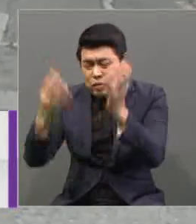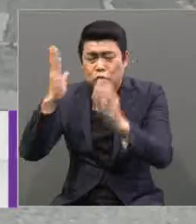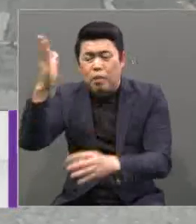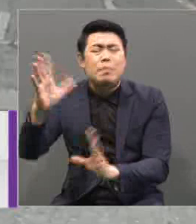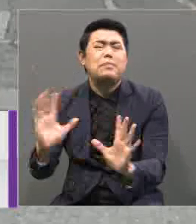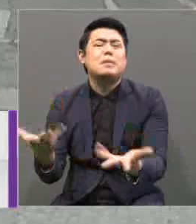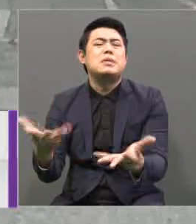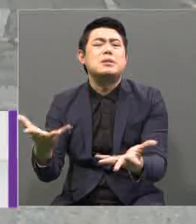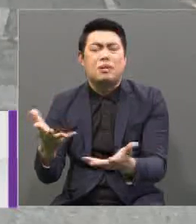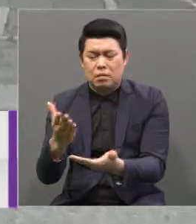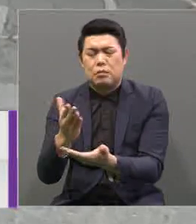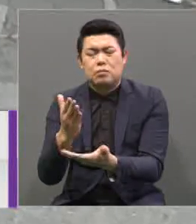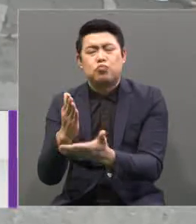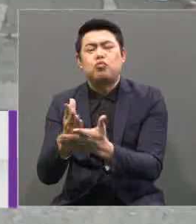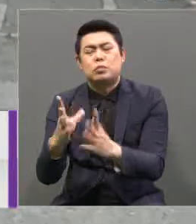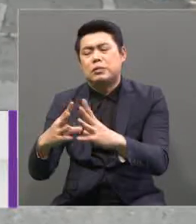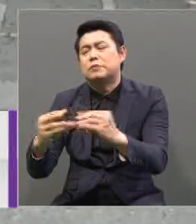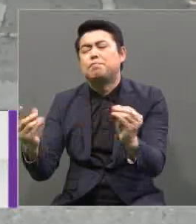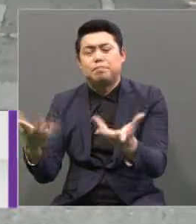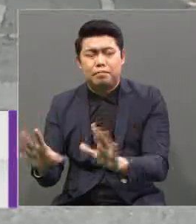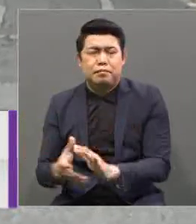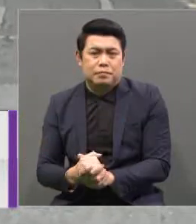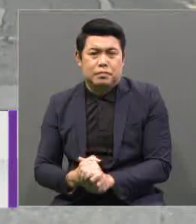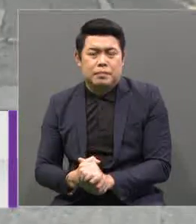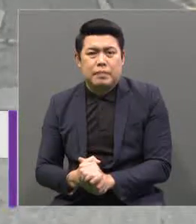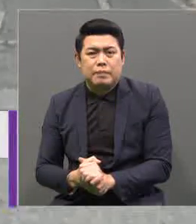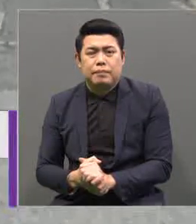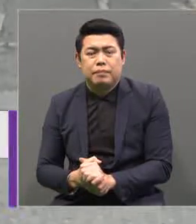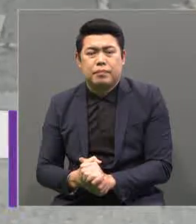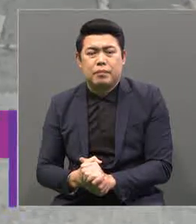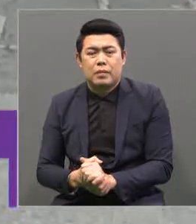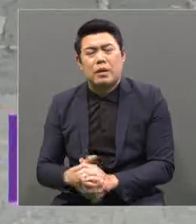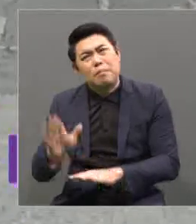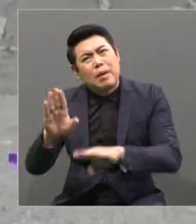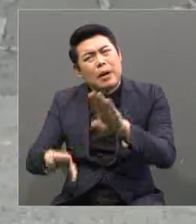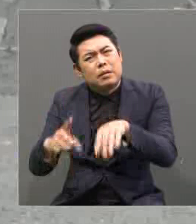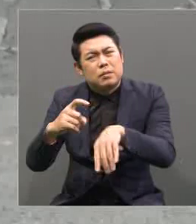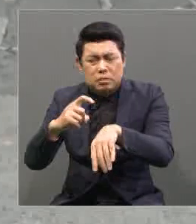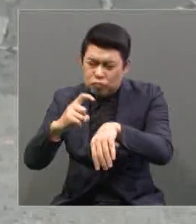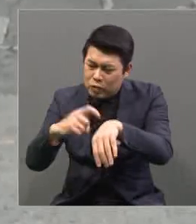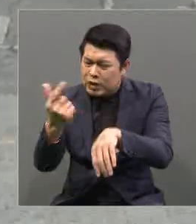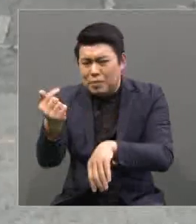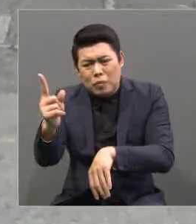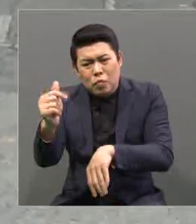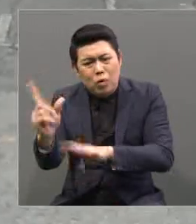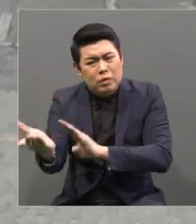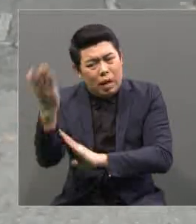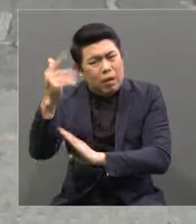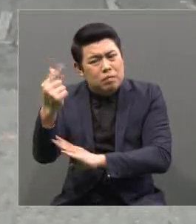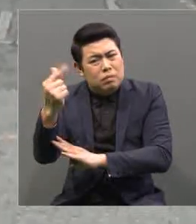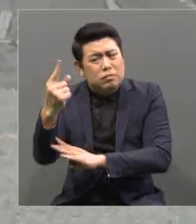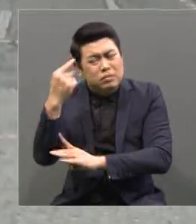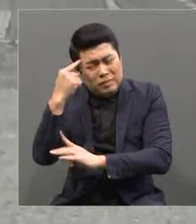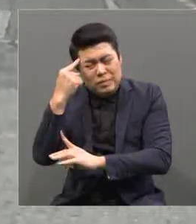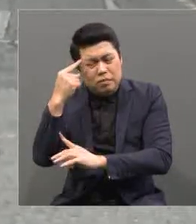ว ไม่มีประตู ใช่ครับมันแรกมันเกิดตอนประมาณ11 โมงผมเลย